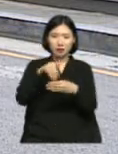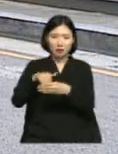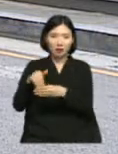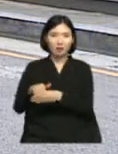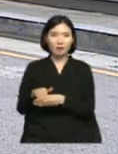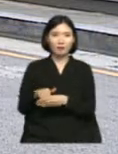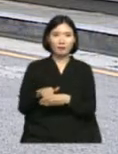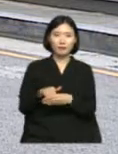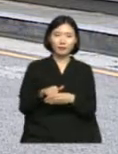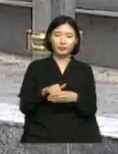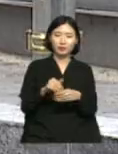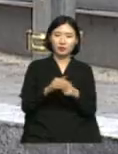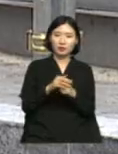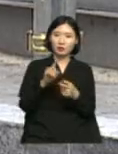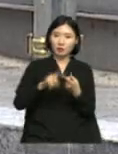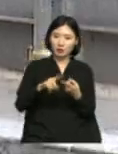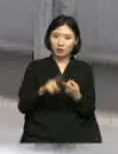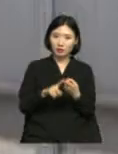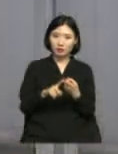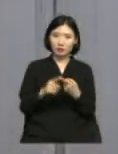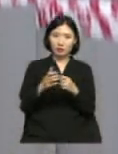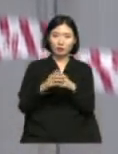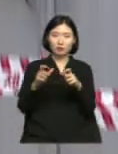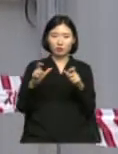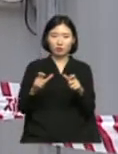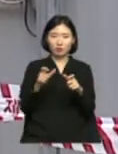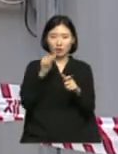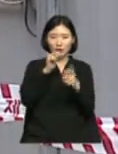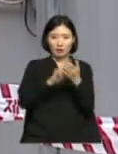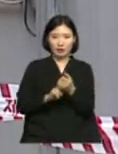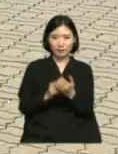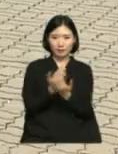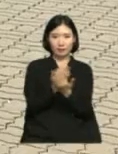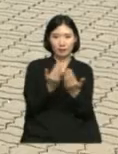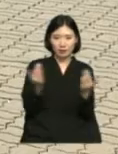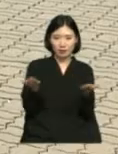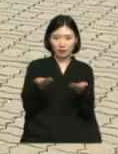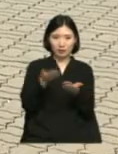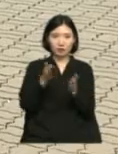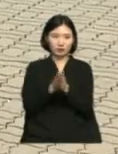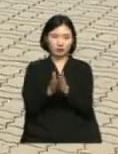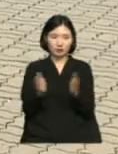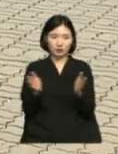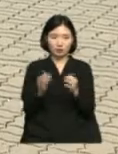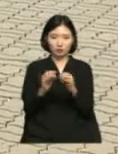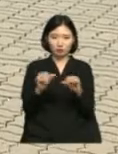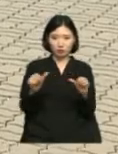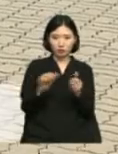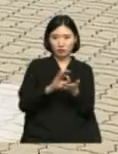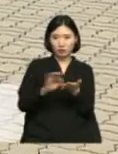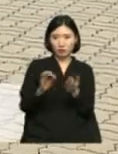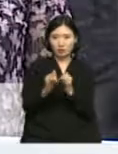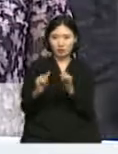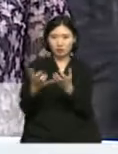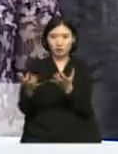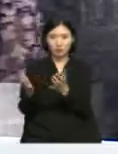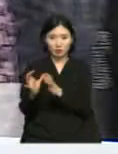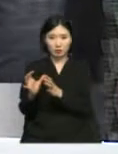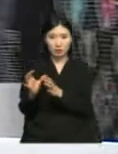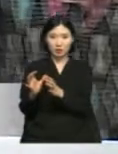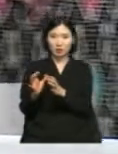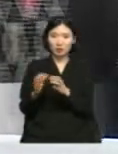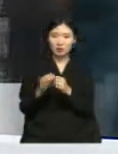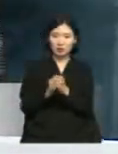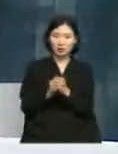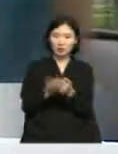경의선 공덕역 지상부 구간에 대해 가림막 설치 작업에 착수했습니다. 지난 2일 부지를 사용하고 있는 시민단체 측에 시설